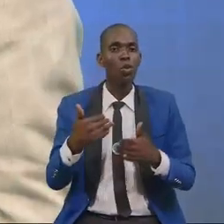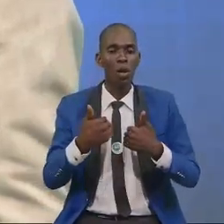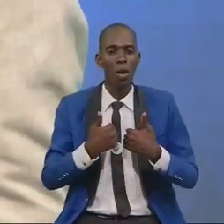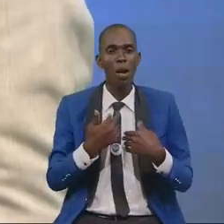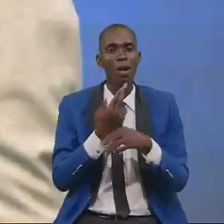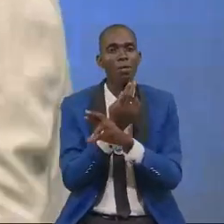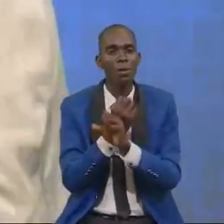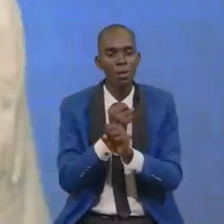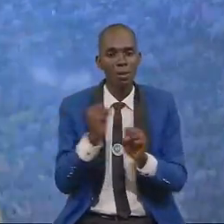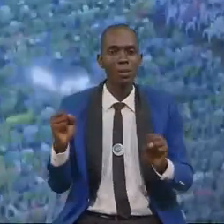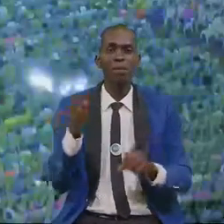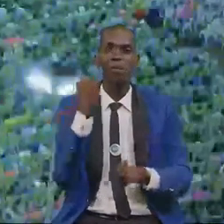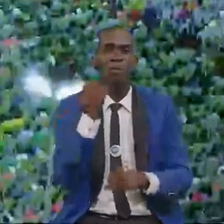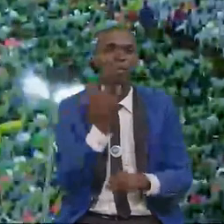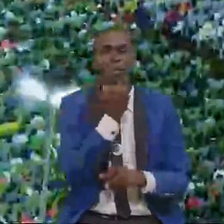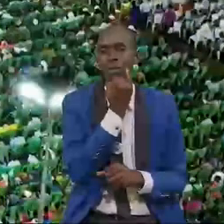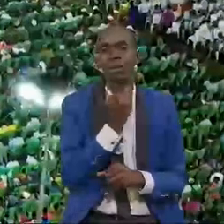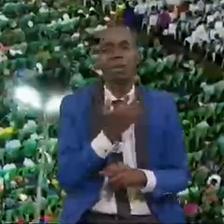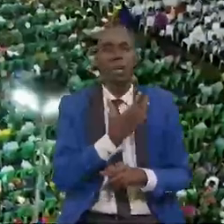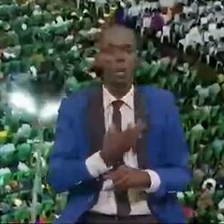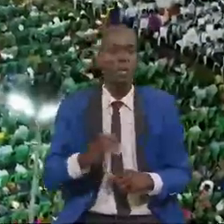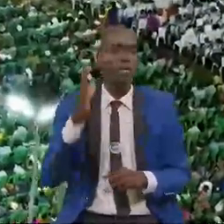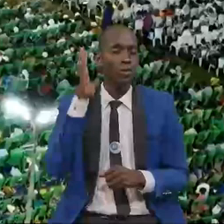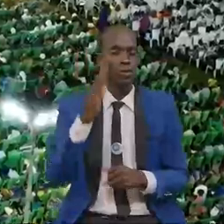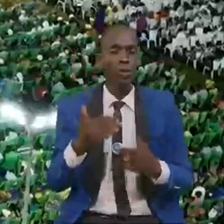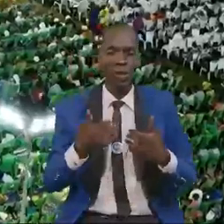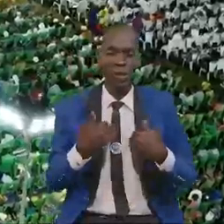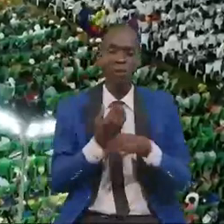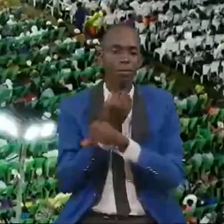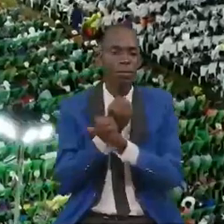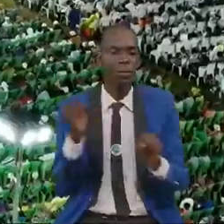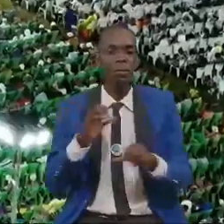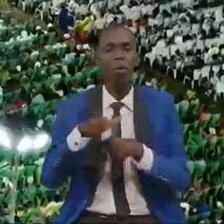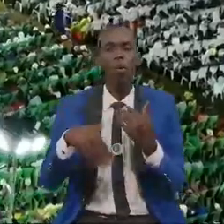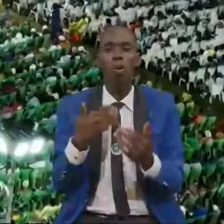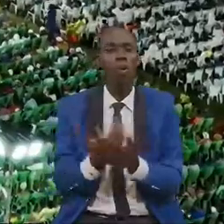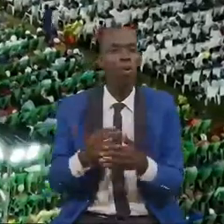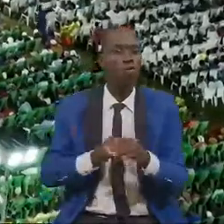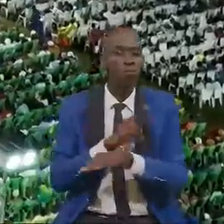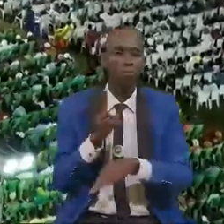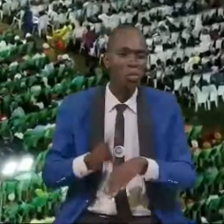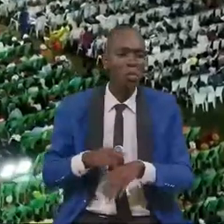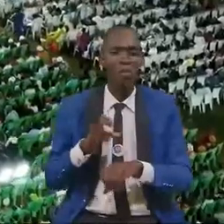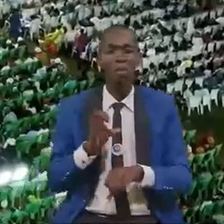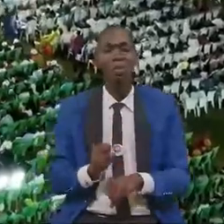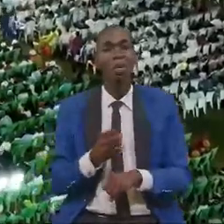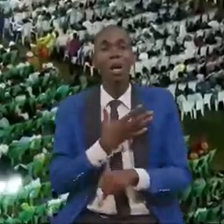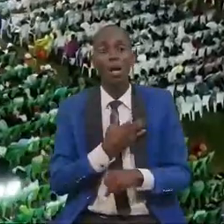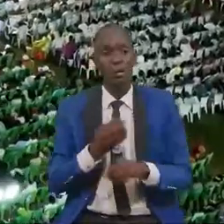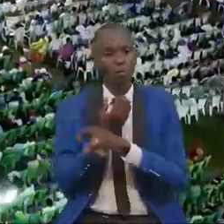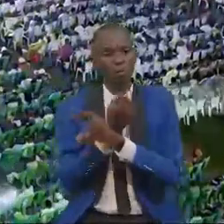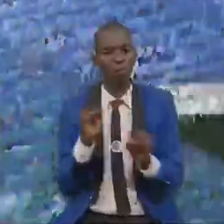Israël qui délivrait toutes les nations et qui t'aurait racheté